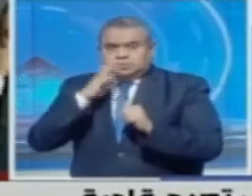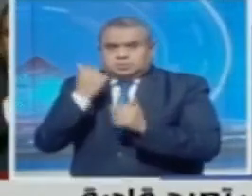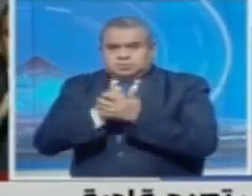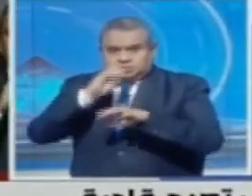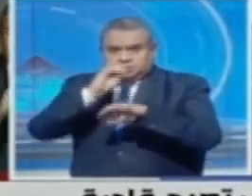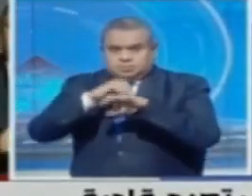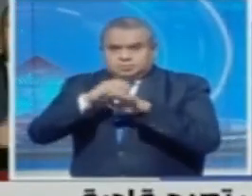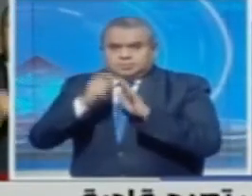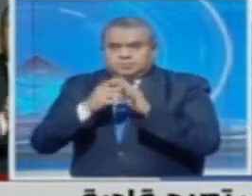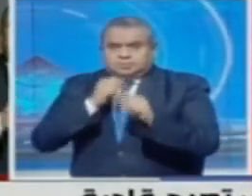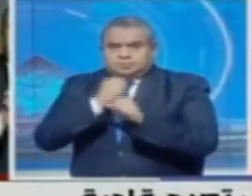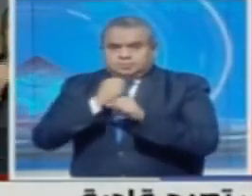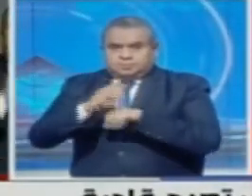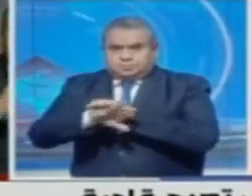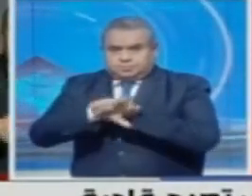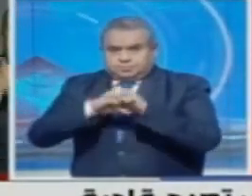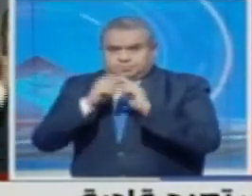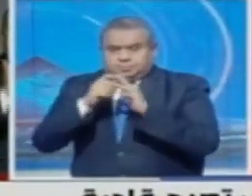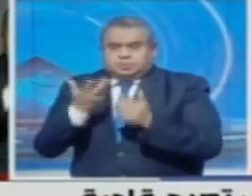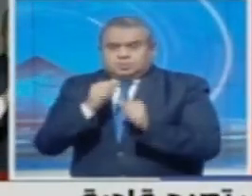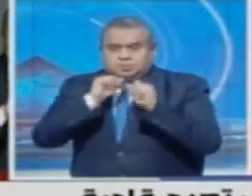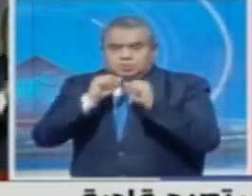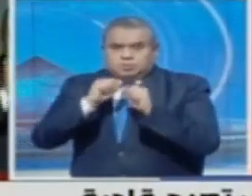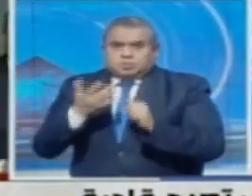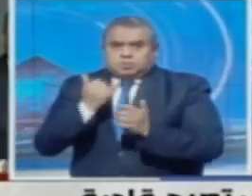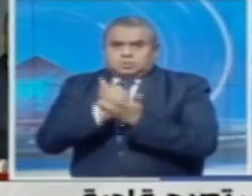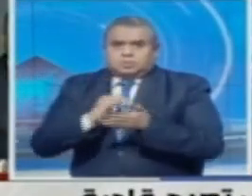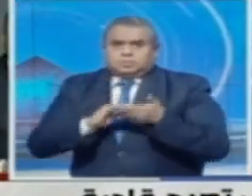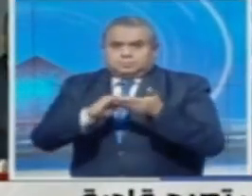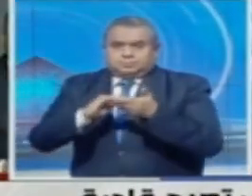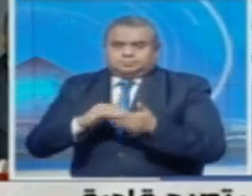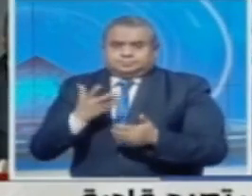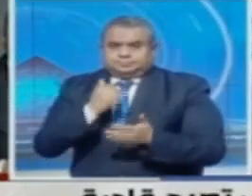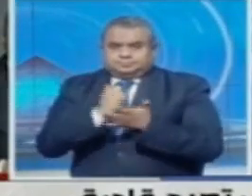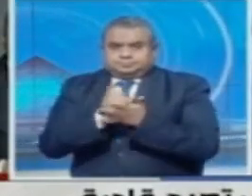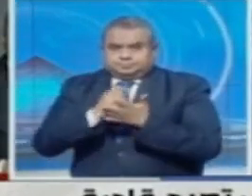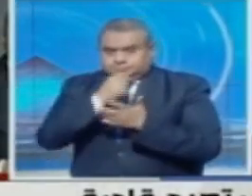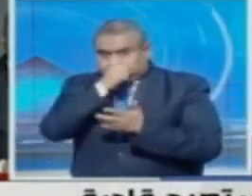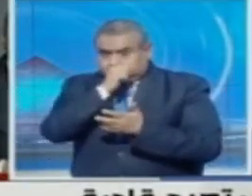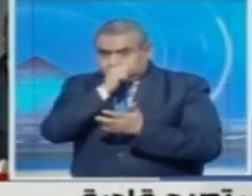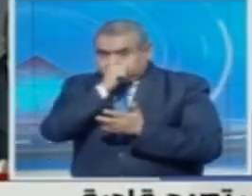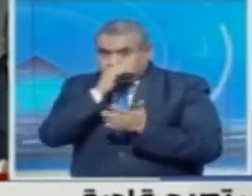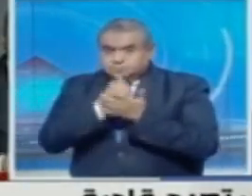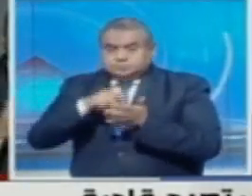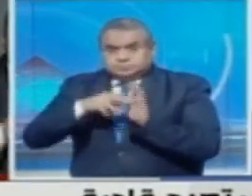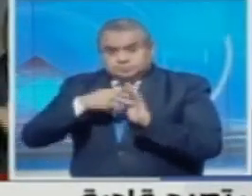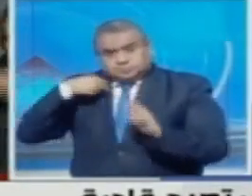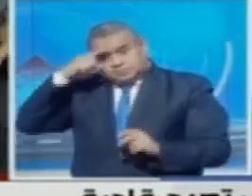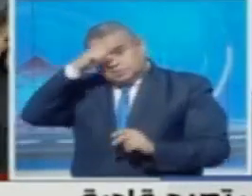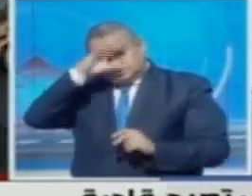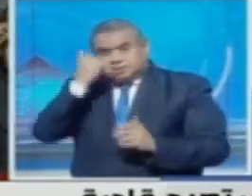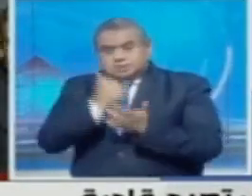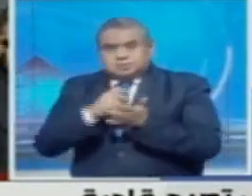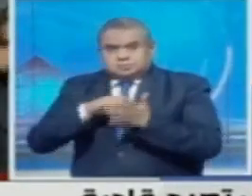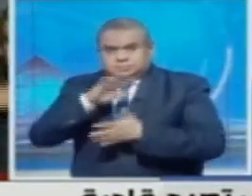نكن المتسبب الرئيسي فيها ولكن نحن الأكثر تضررا منها. في مثل هذه الظروف استضافت مصر